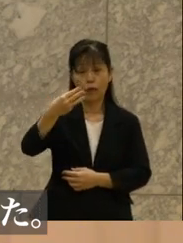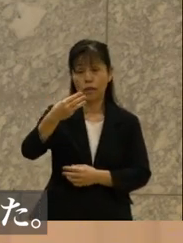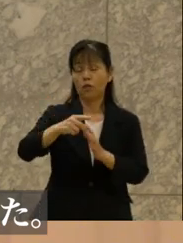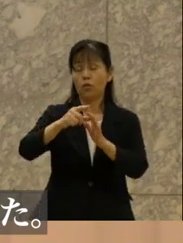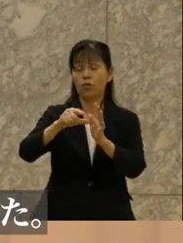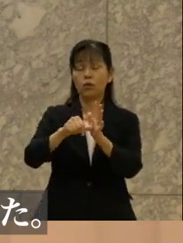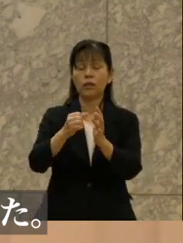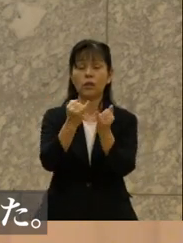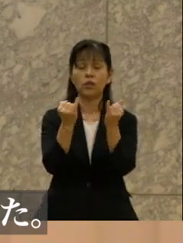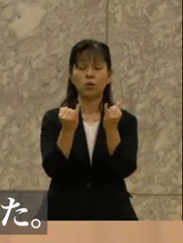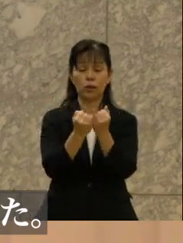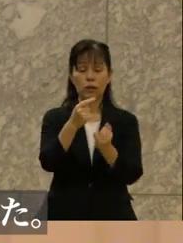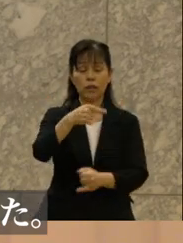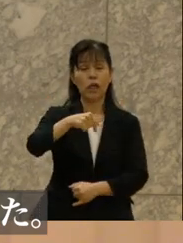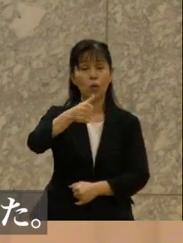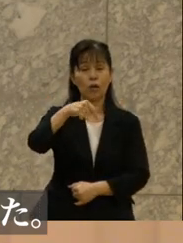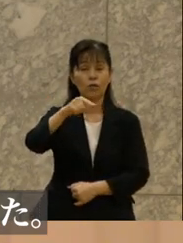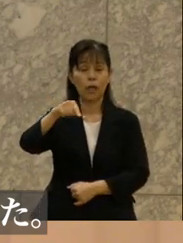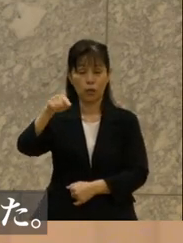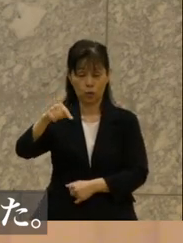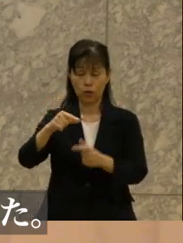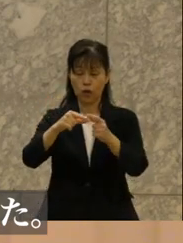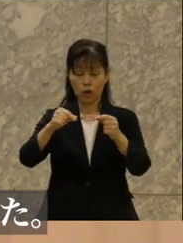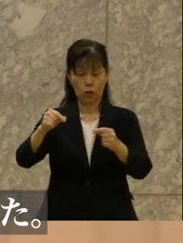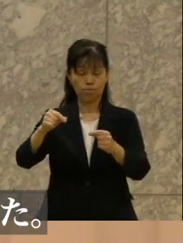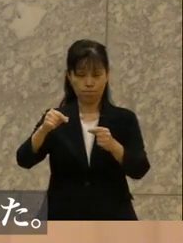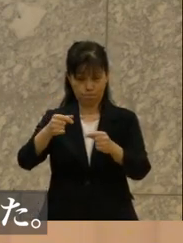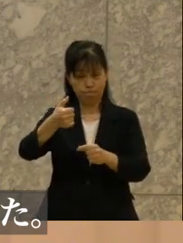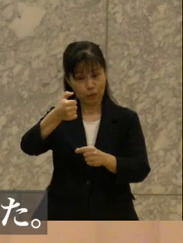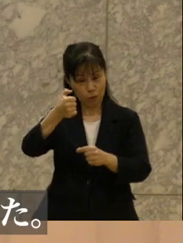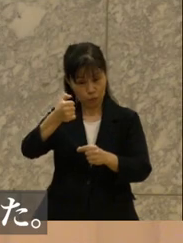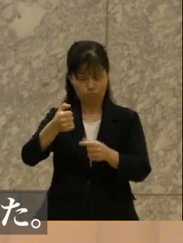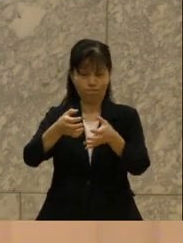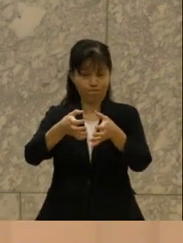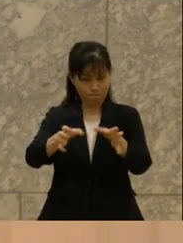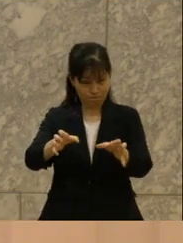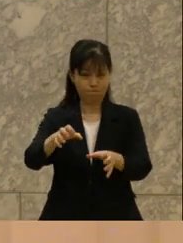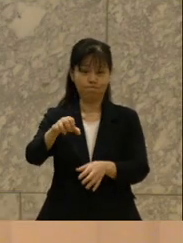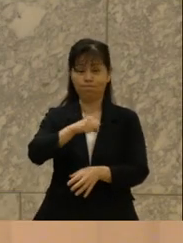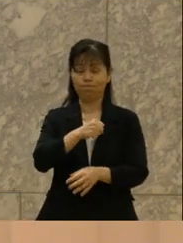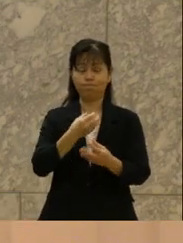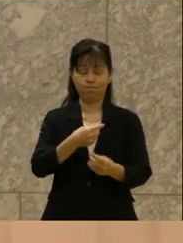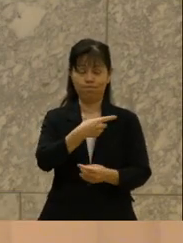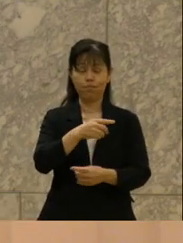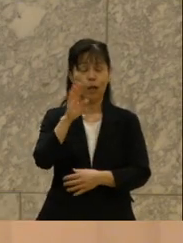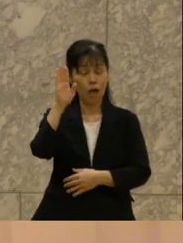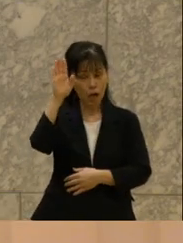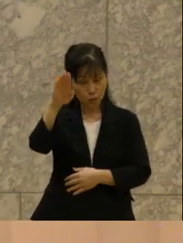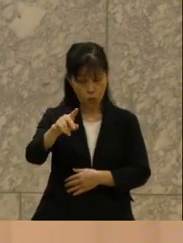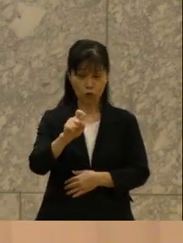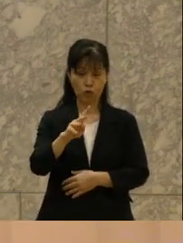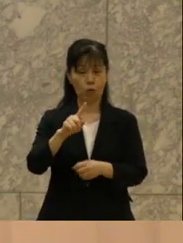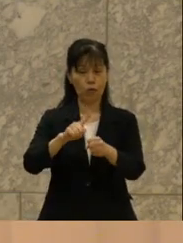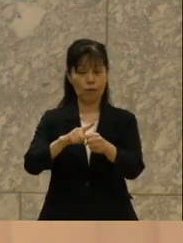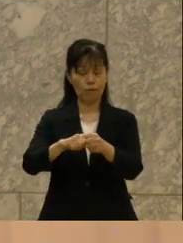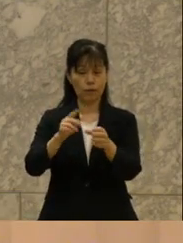以降14年間記録を保っていてその後北京